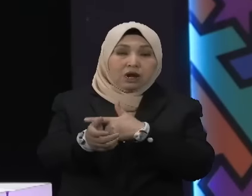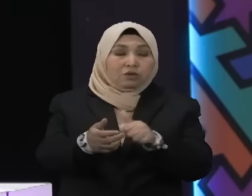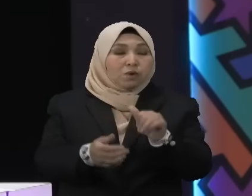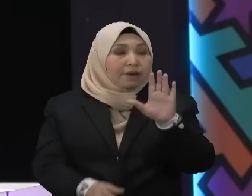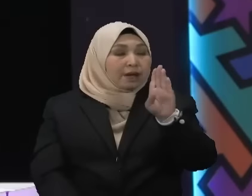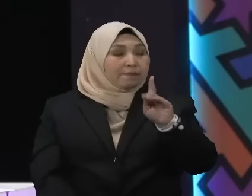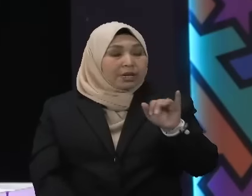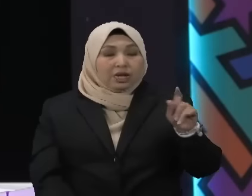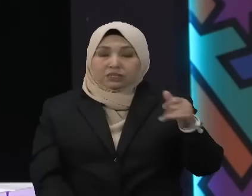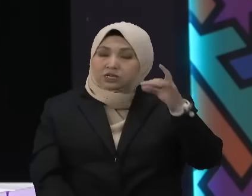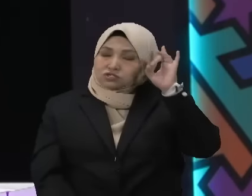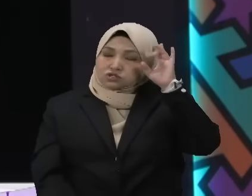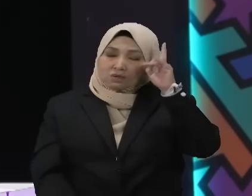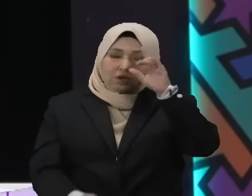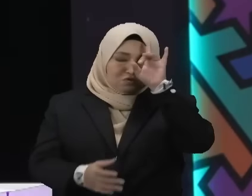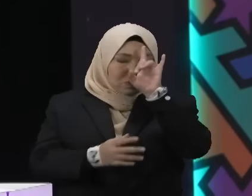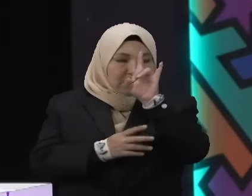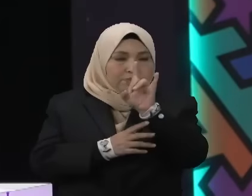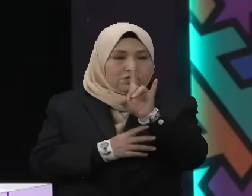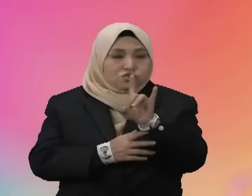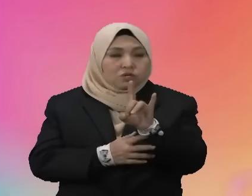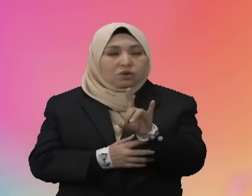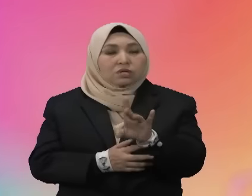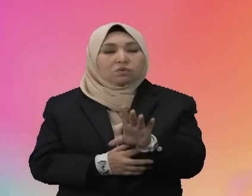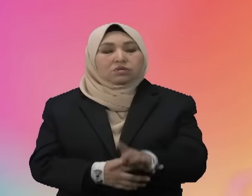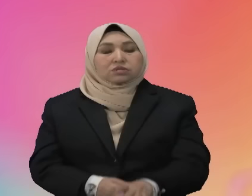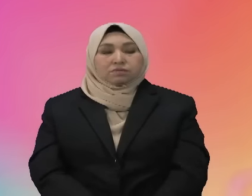insyaAllah. A'udzubillahi minasyaitanir rajim.